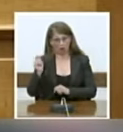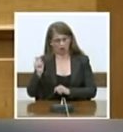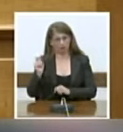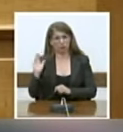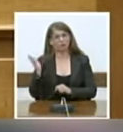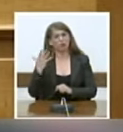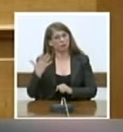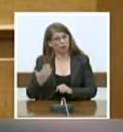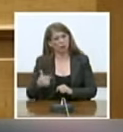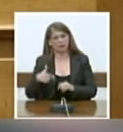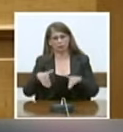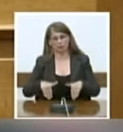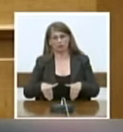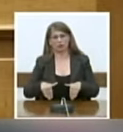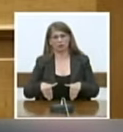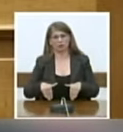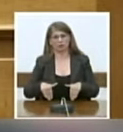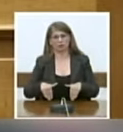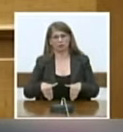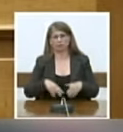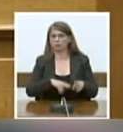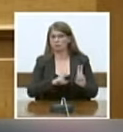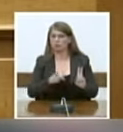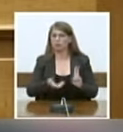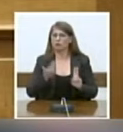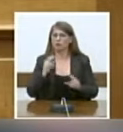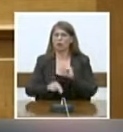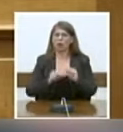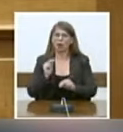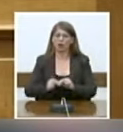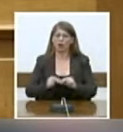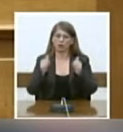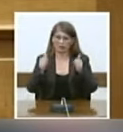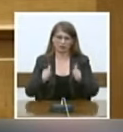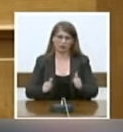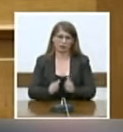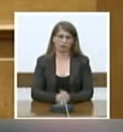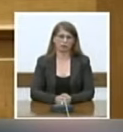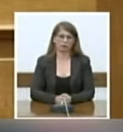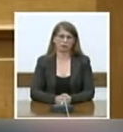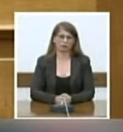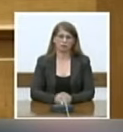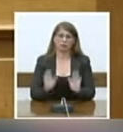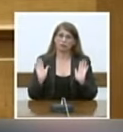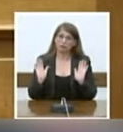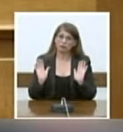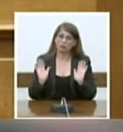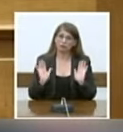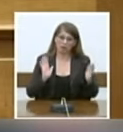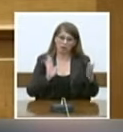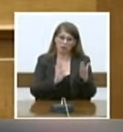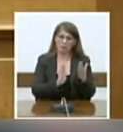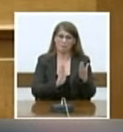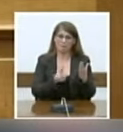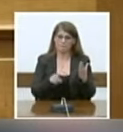Ιανουαρίου του 2024 έρχεται νέα αύξηση στις συντάξεις κατά τουλάχιστον 3% και παράλληλα ξεκινάει η εφαρμογή ενός νέου μισθολογίου στο δημόσιο με οριζόντιες